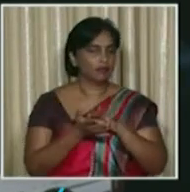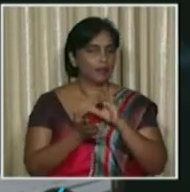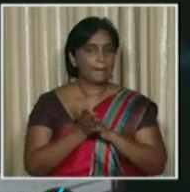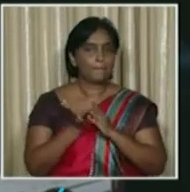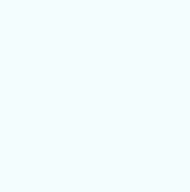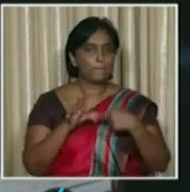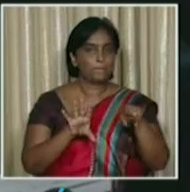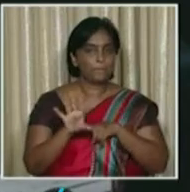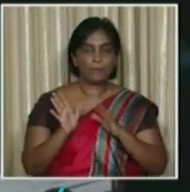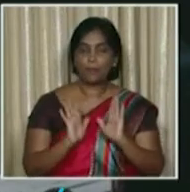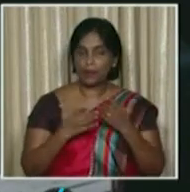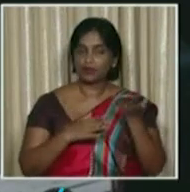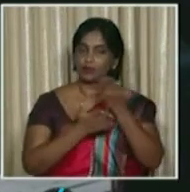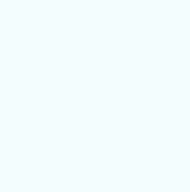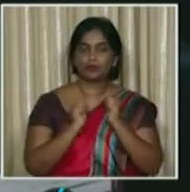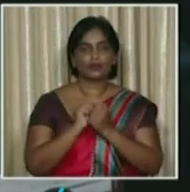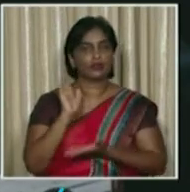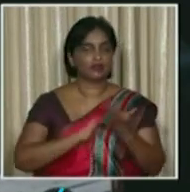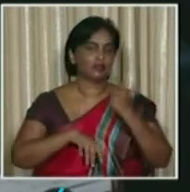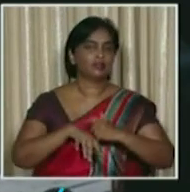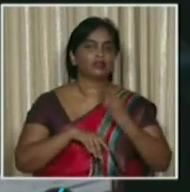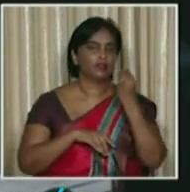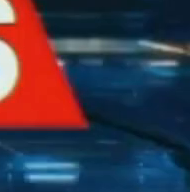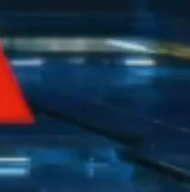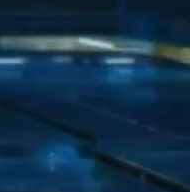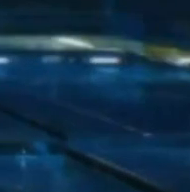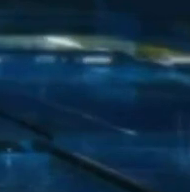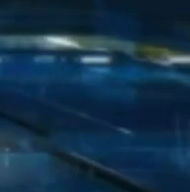මාසයේ ආරම්භයේදී ඒ හැම දිනාටම වැඩට යන්න අවස්ථාව සලසා දෙන්න කියලා ඔබතුමන්